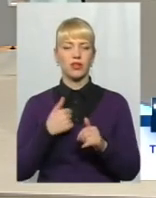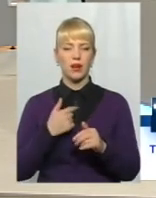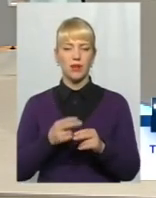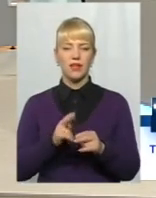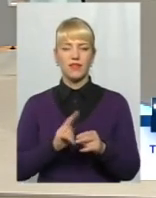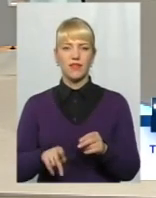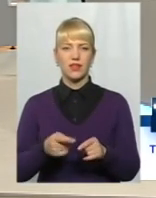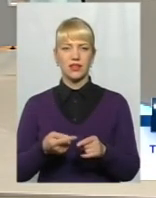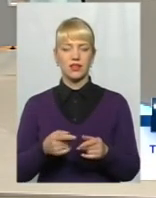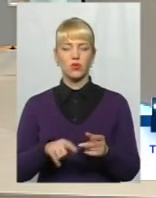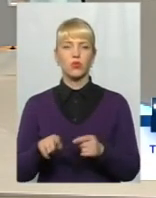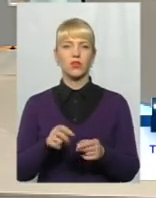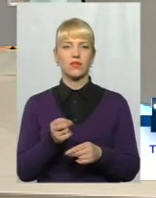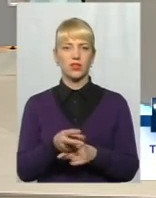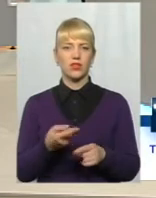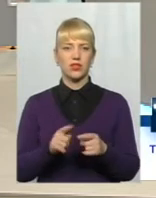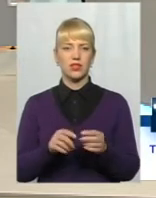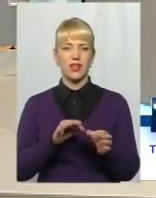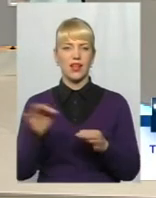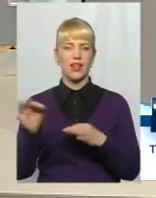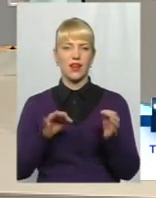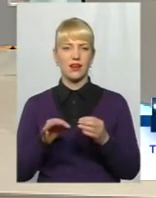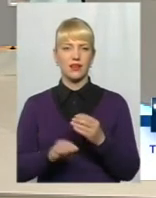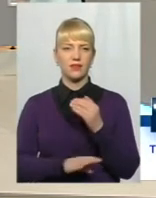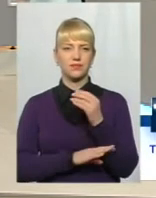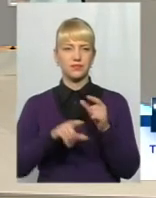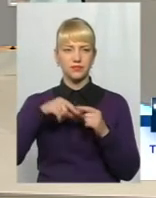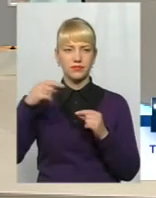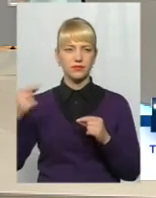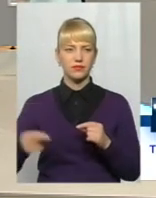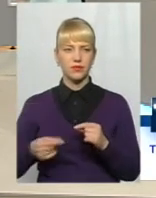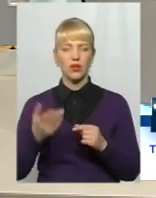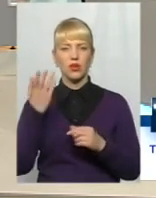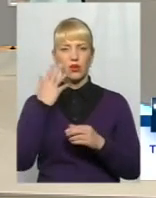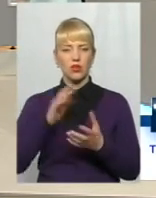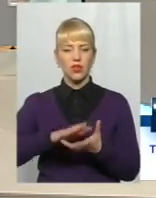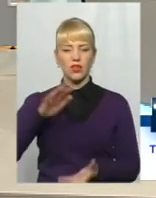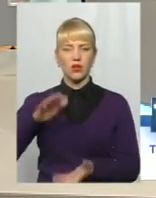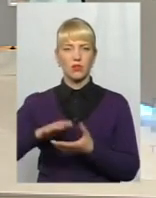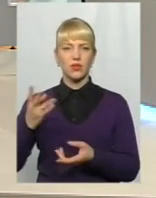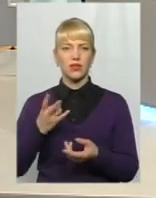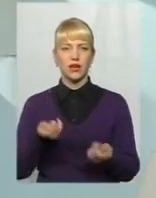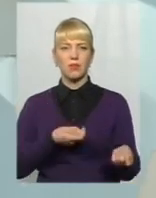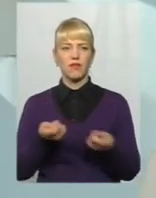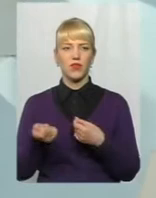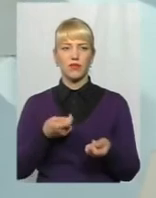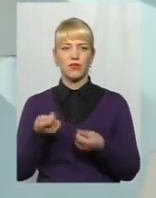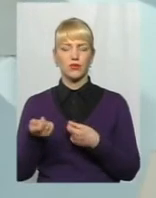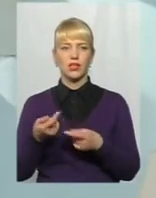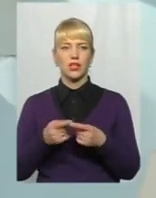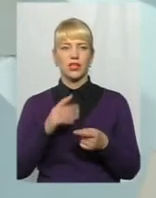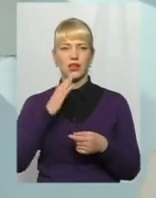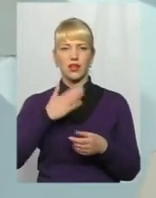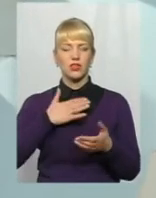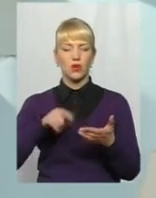ці гіляки? Дякуємо за питання. Коли гіляки накопичуються, їх вивозить наше